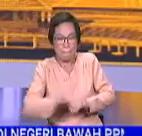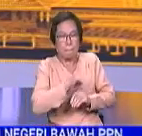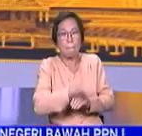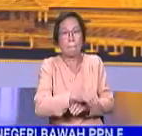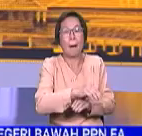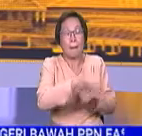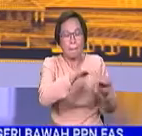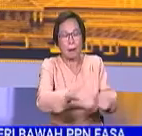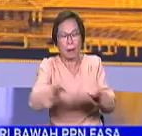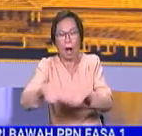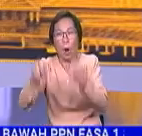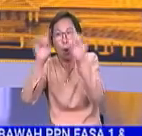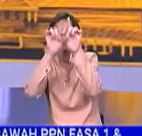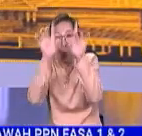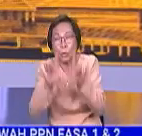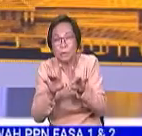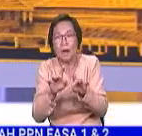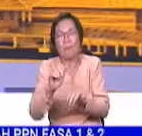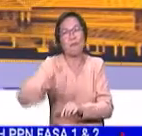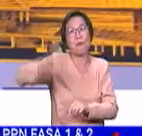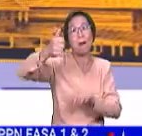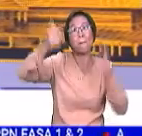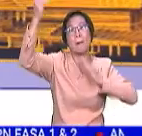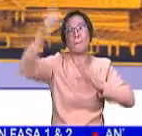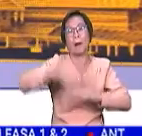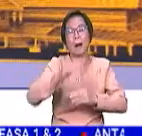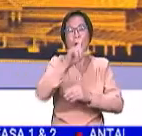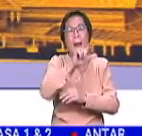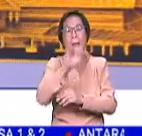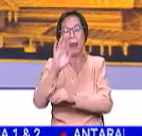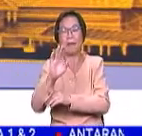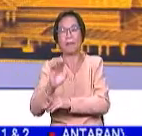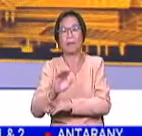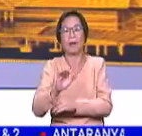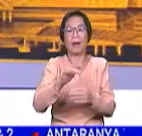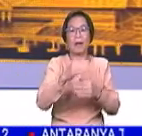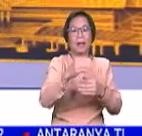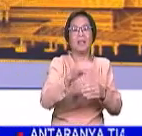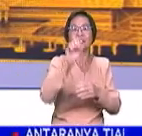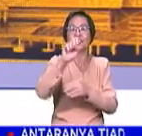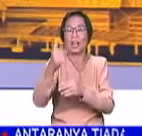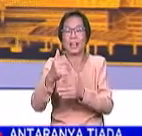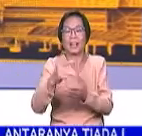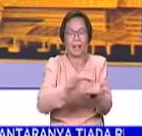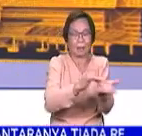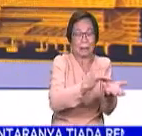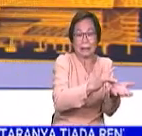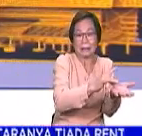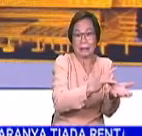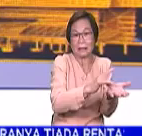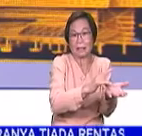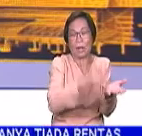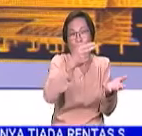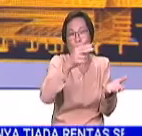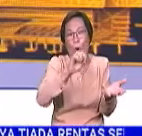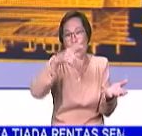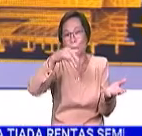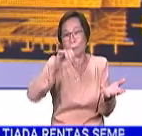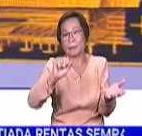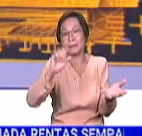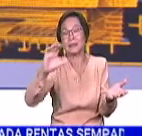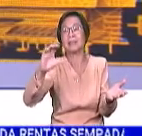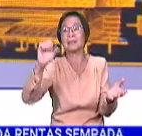saringan yang pertama di negara ini mama lebih cute Serikat farmasetikal Hospital sendiri berhak dengan